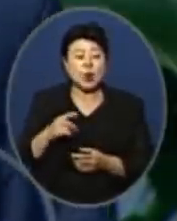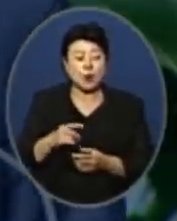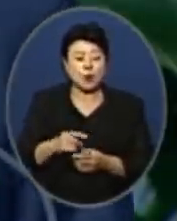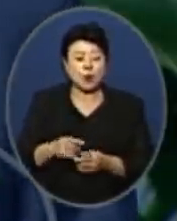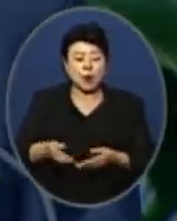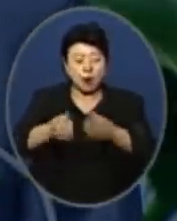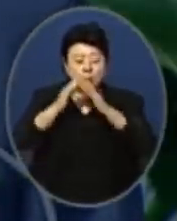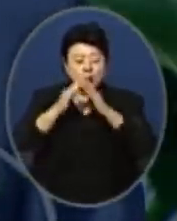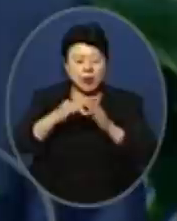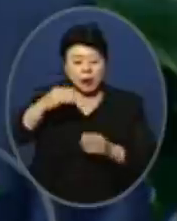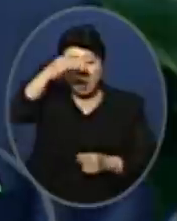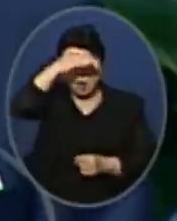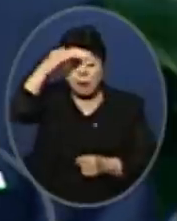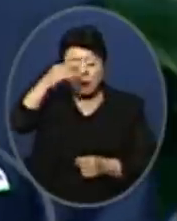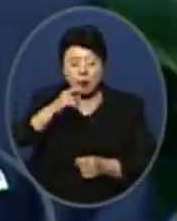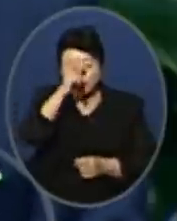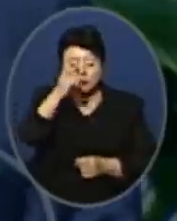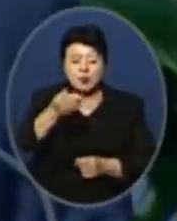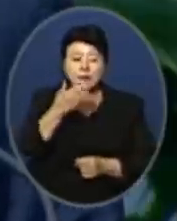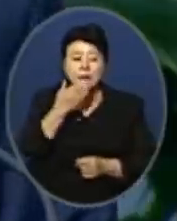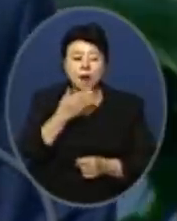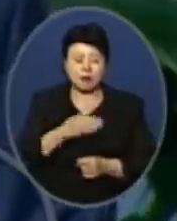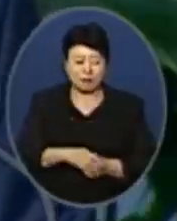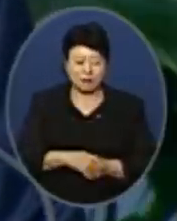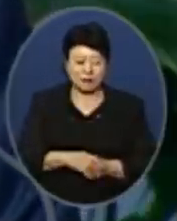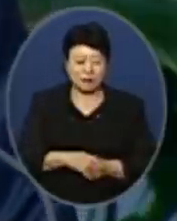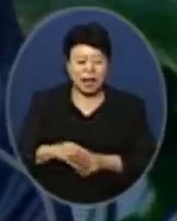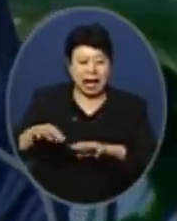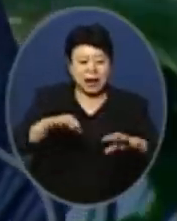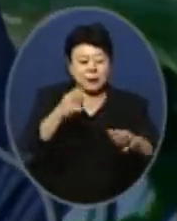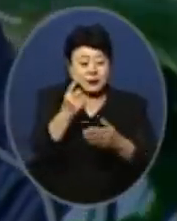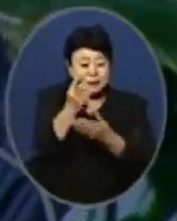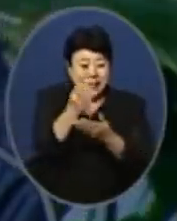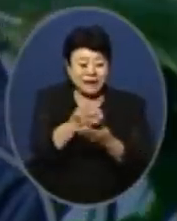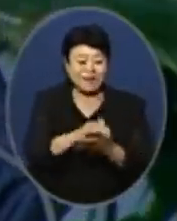보시고 와서 점심도 하시고 가세요. 한꺼번에 다 오지 말고